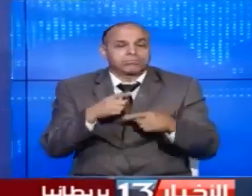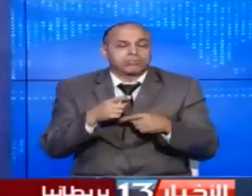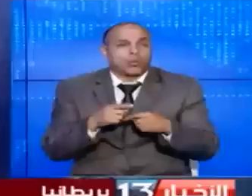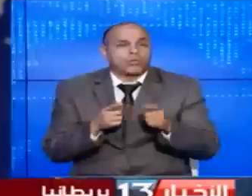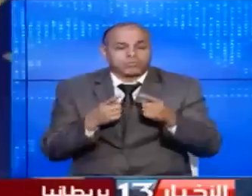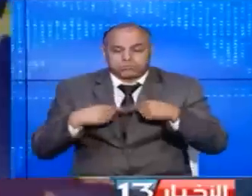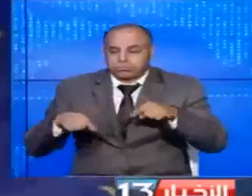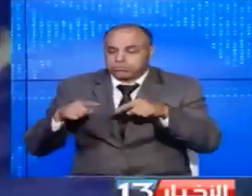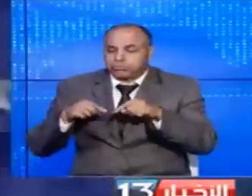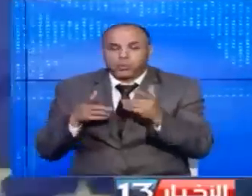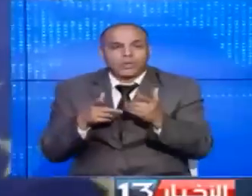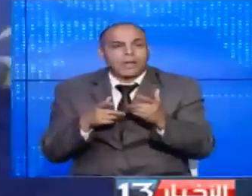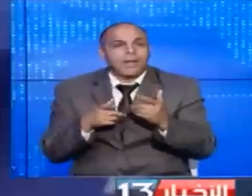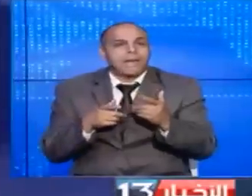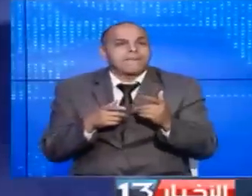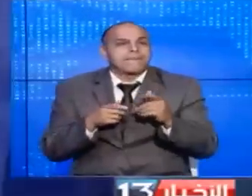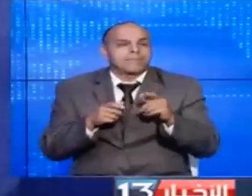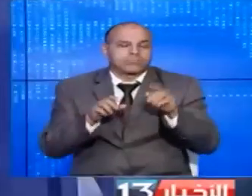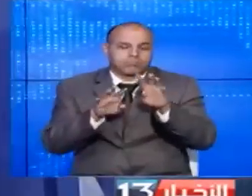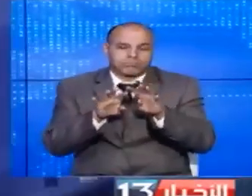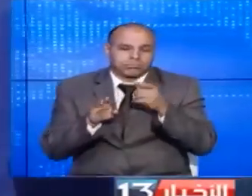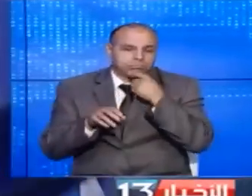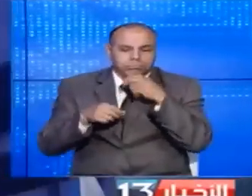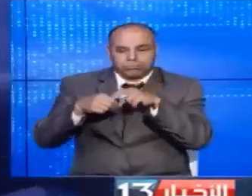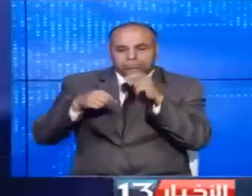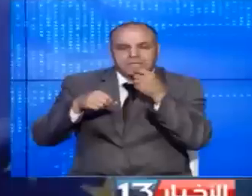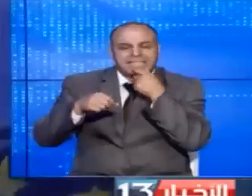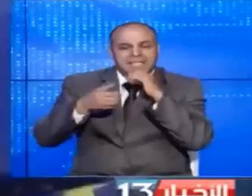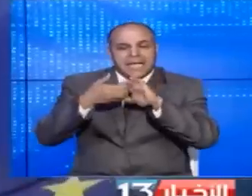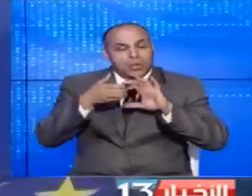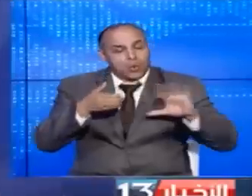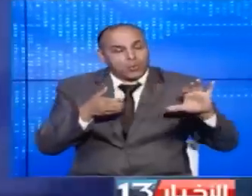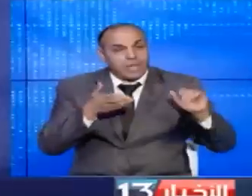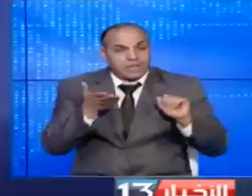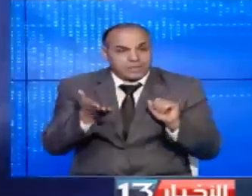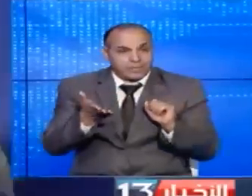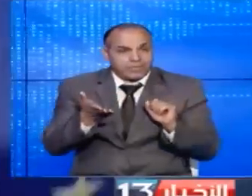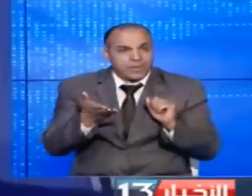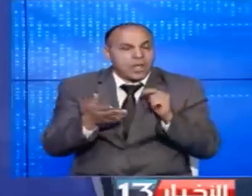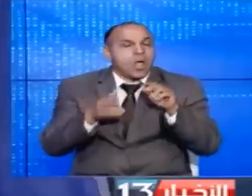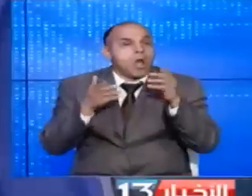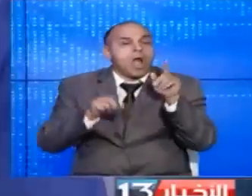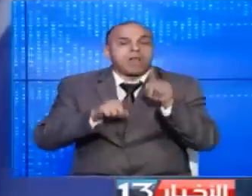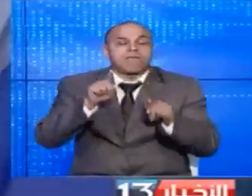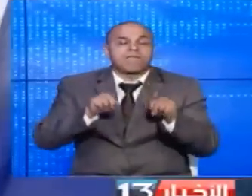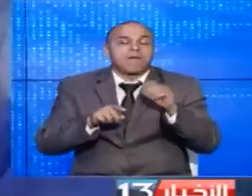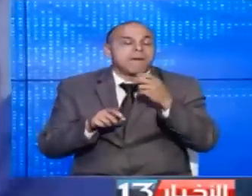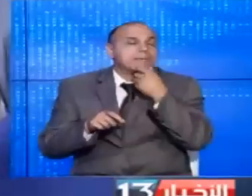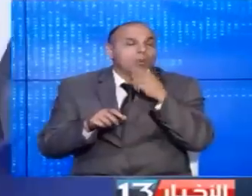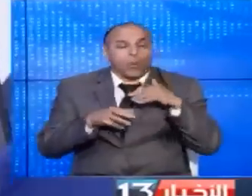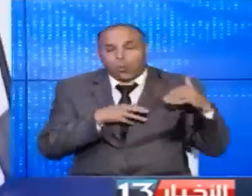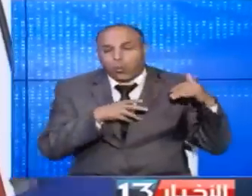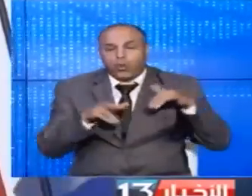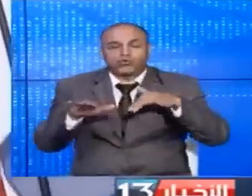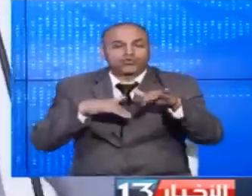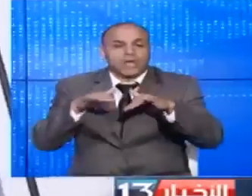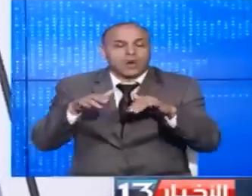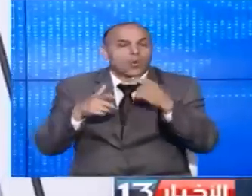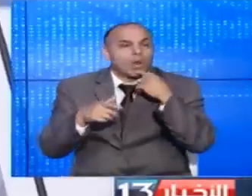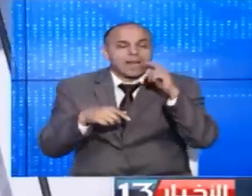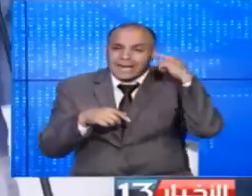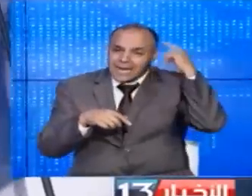الجلسة الحاسمة لمجلس العموم بشأن خروج بريطانيا من الاتحاد الأوروبي، يخرج آلاف البريطانيين اليوم إلى شوارع